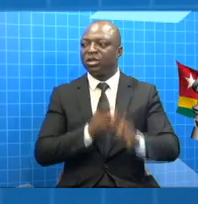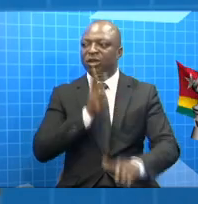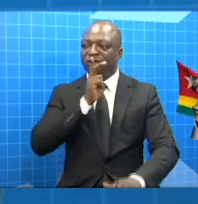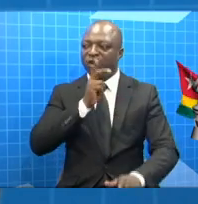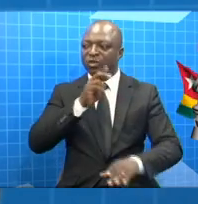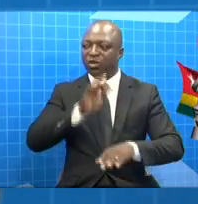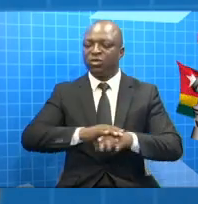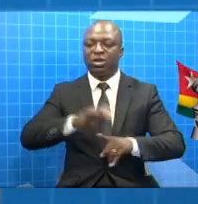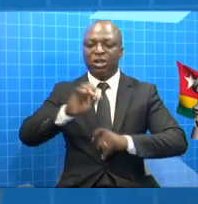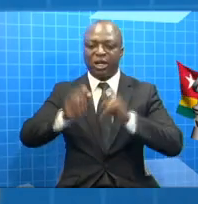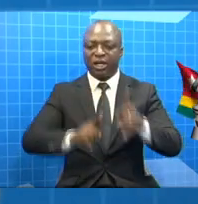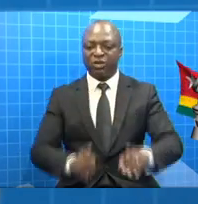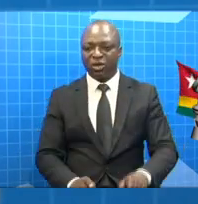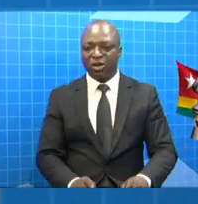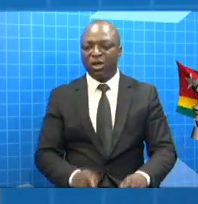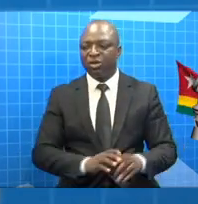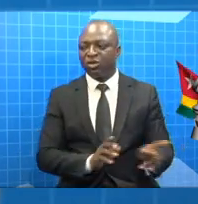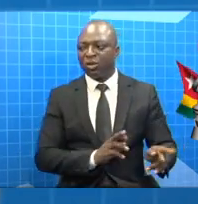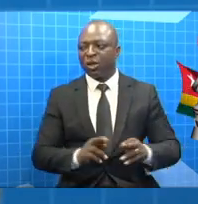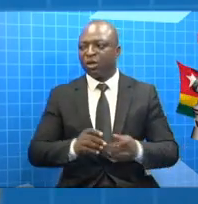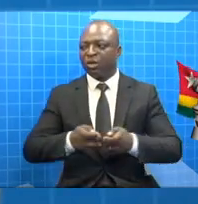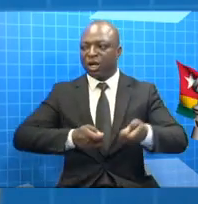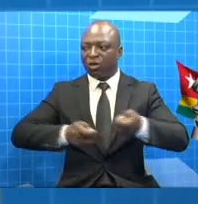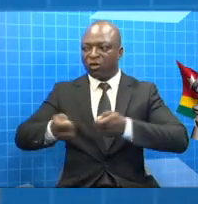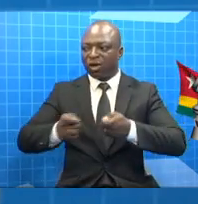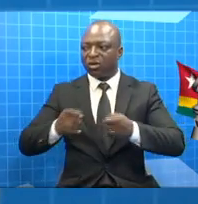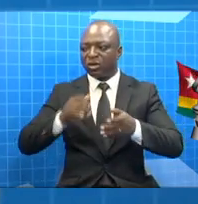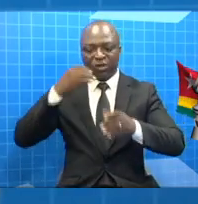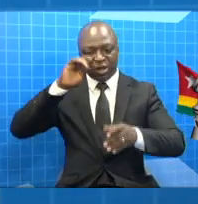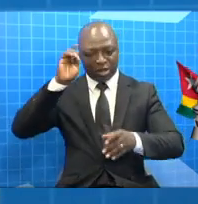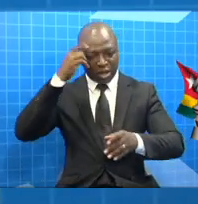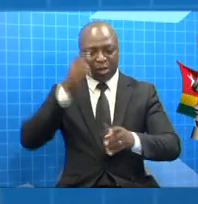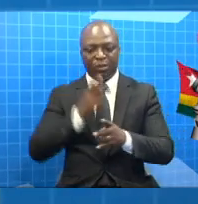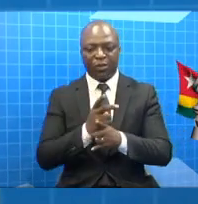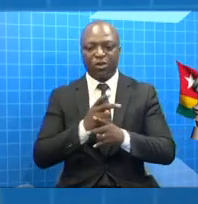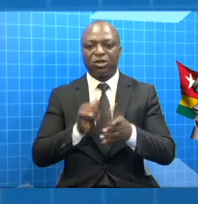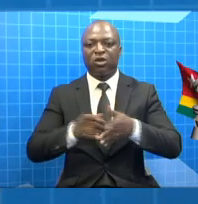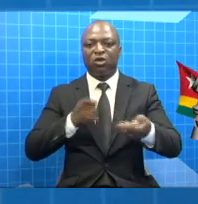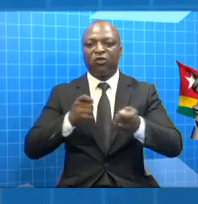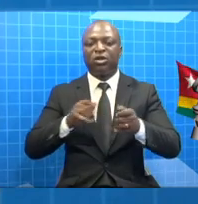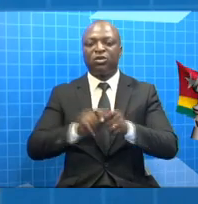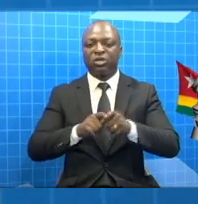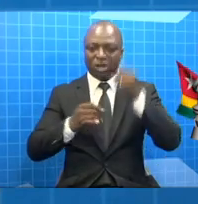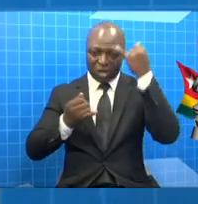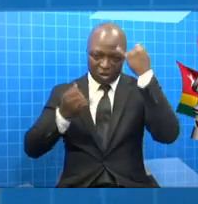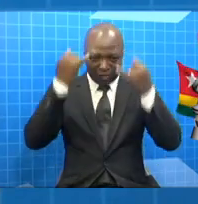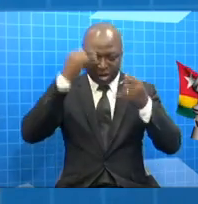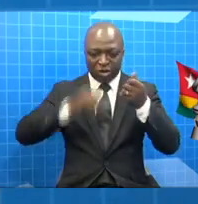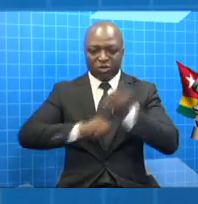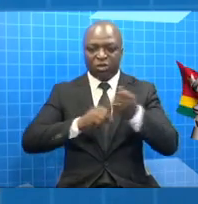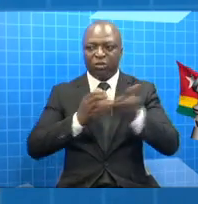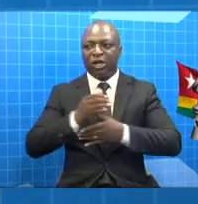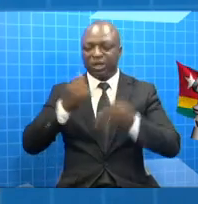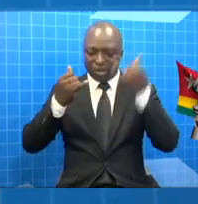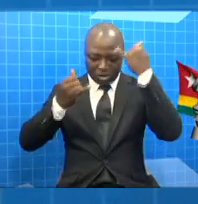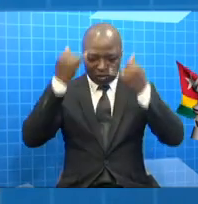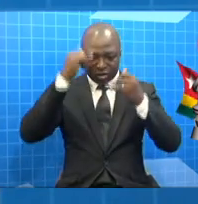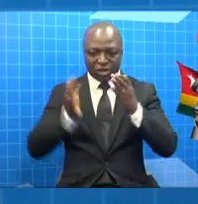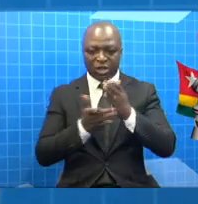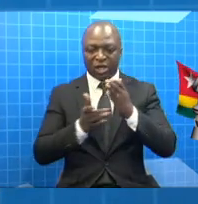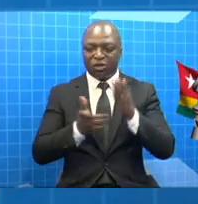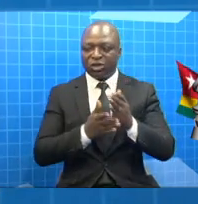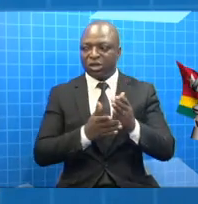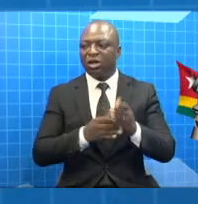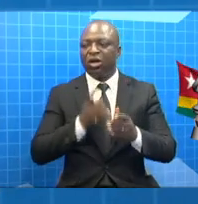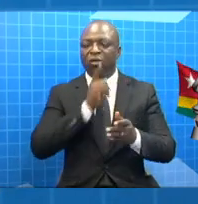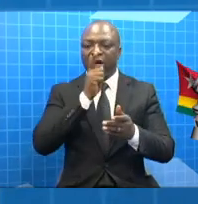sur la question. Et sur le plan de la gouvernance, le chef de l'État préconise une gouvernance innovante soutenue par des innovations technologiques